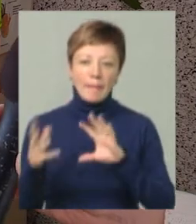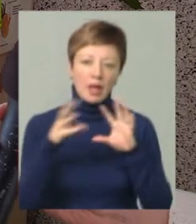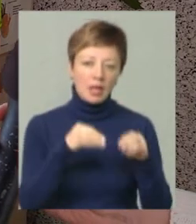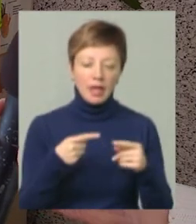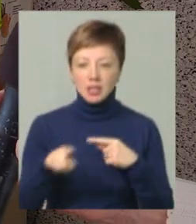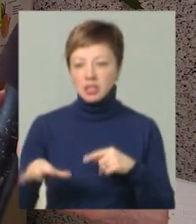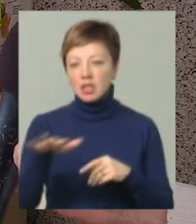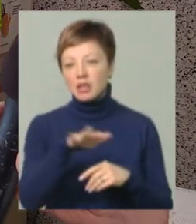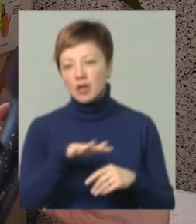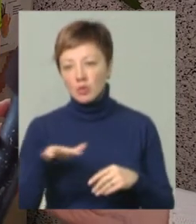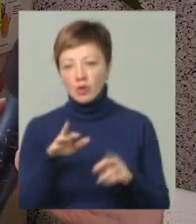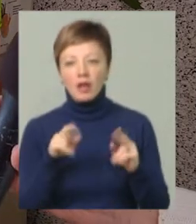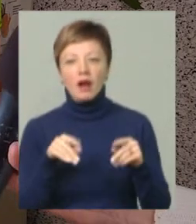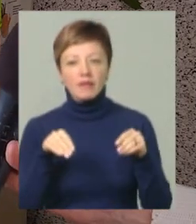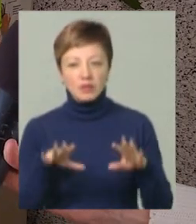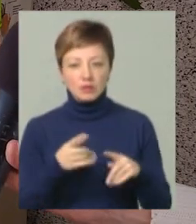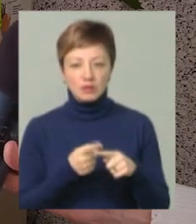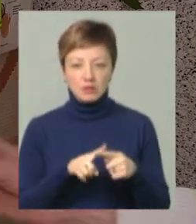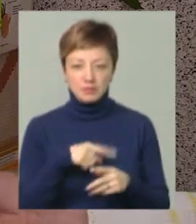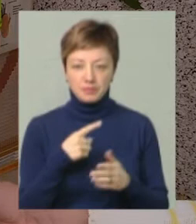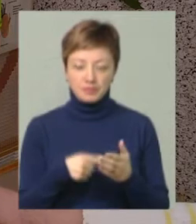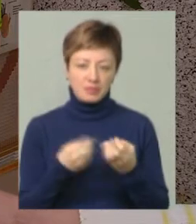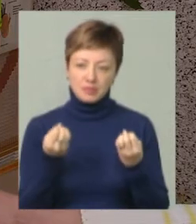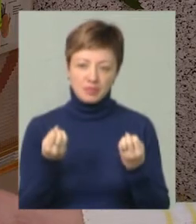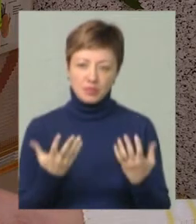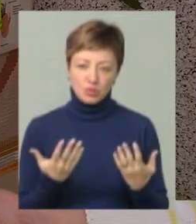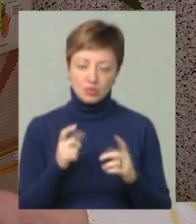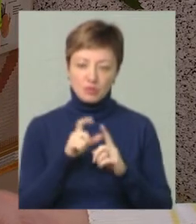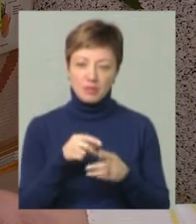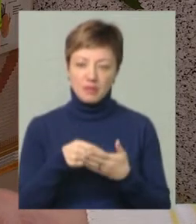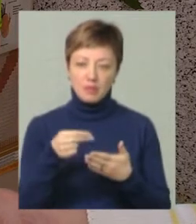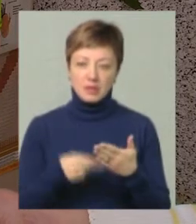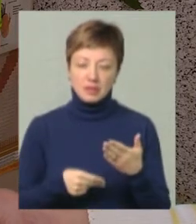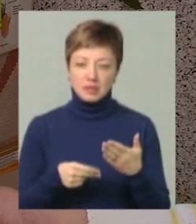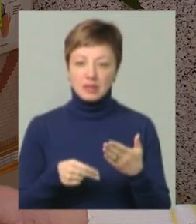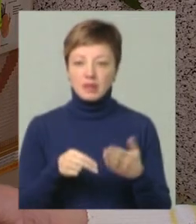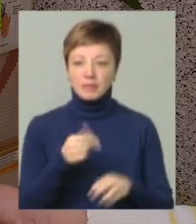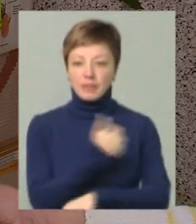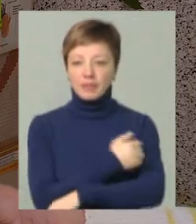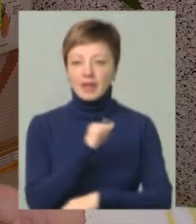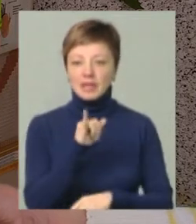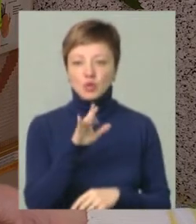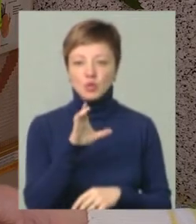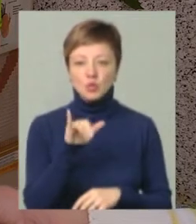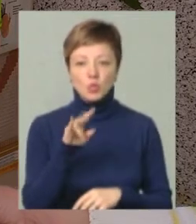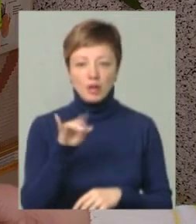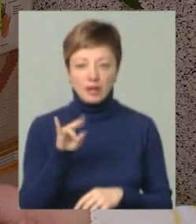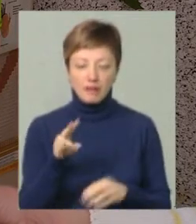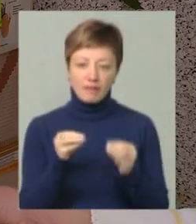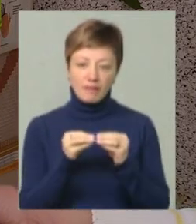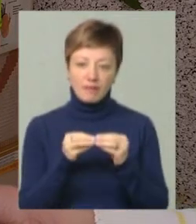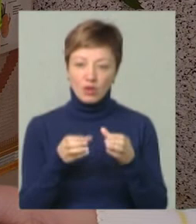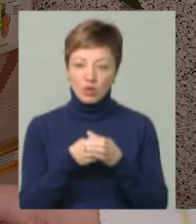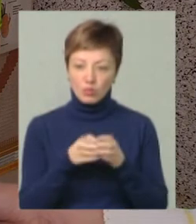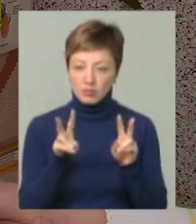інших територій, от як вирішуються ці питання? Дуже просто, да. Ми виписуємо інсуліни, які відносяться саме до тієї ж самої групи,